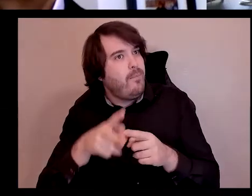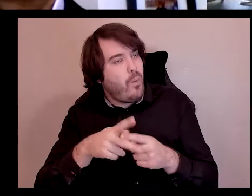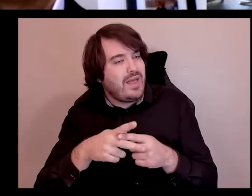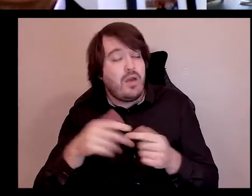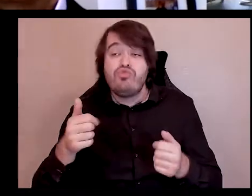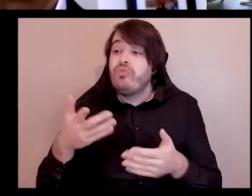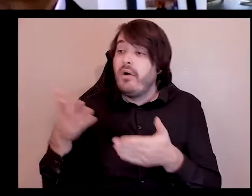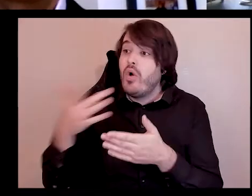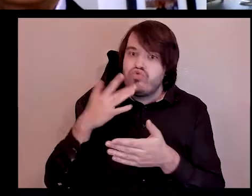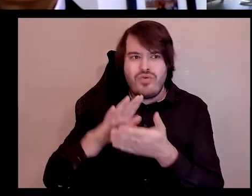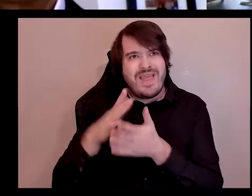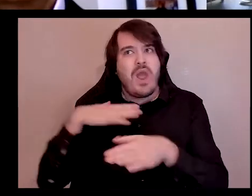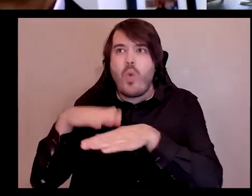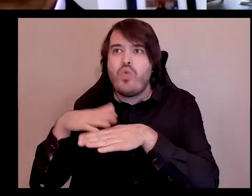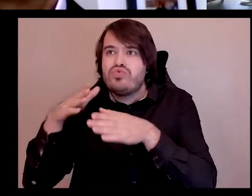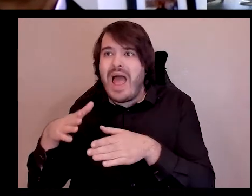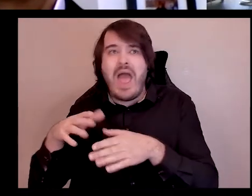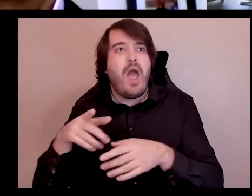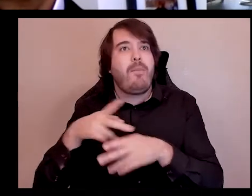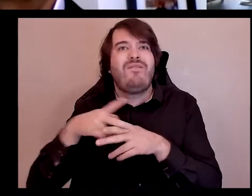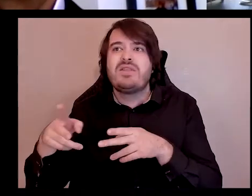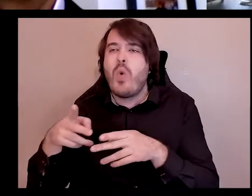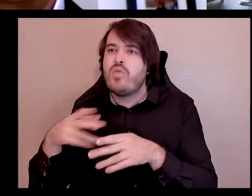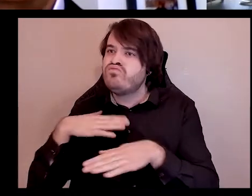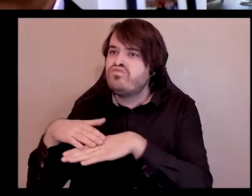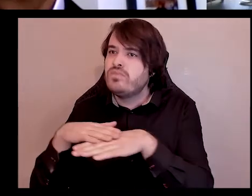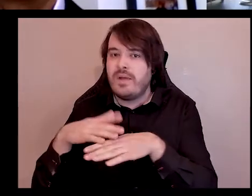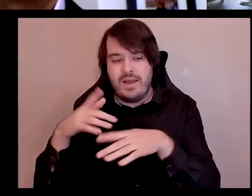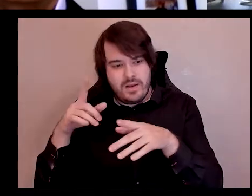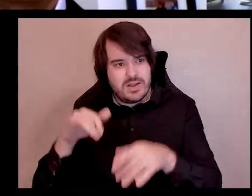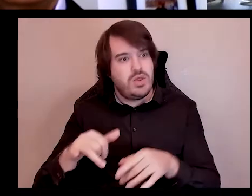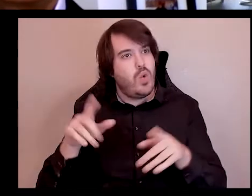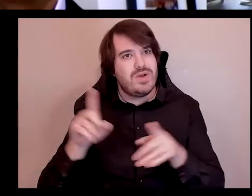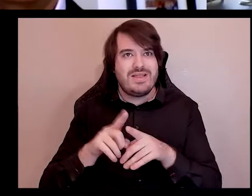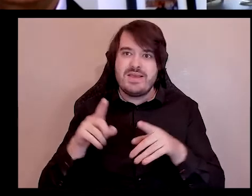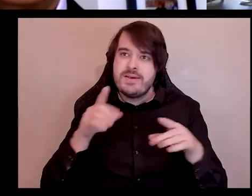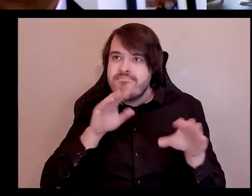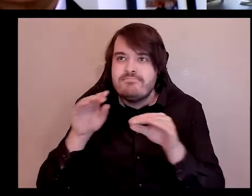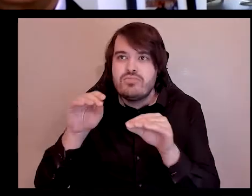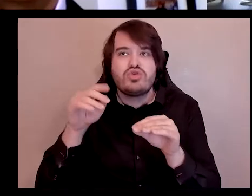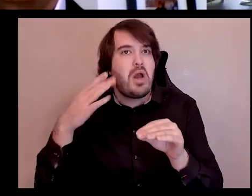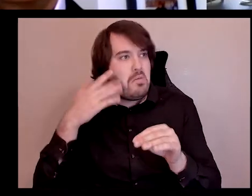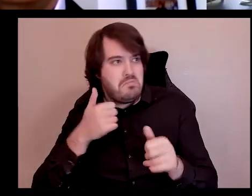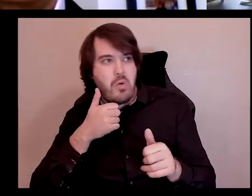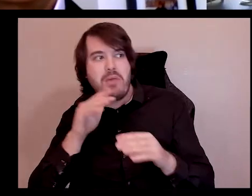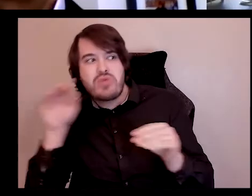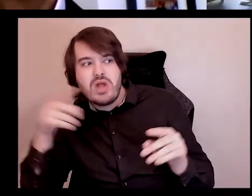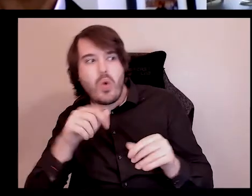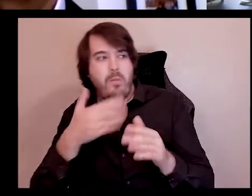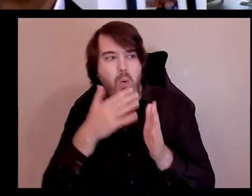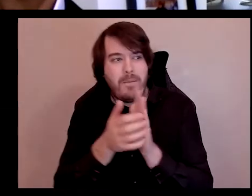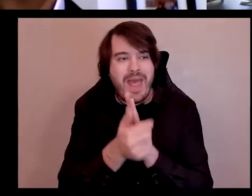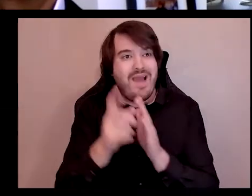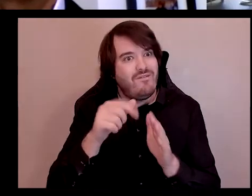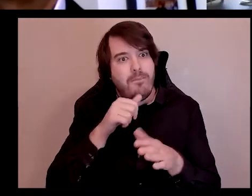compétence que ça engage. Au-delà du rôle de consultant dans une spécialité, dans une profession, il y a